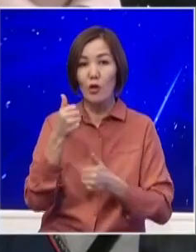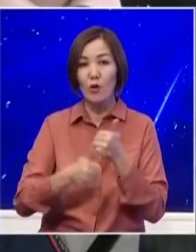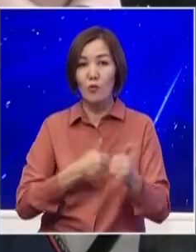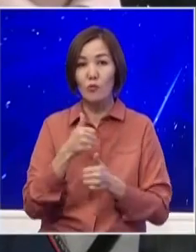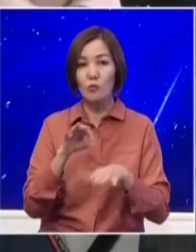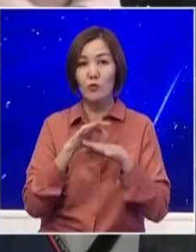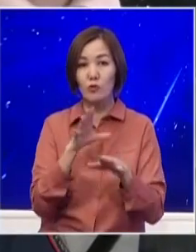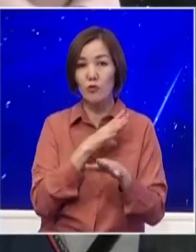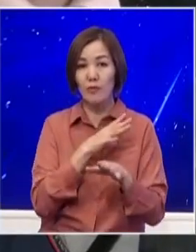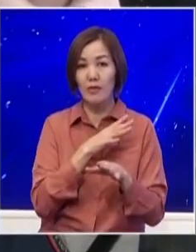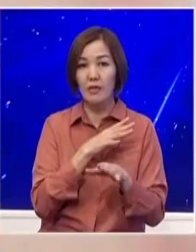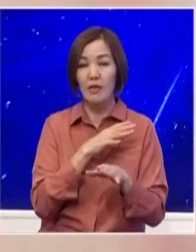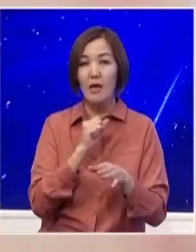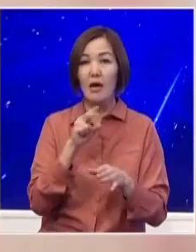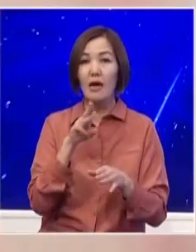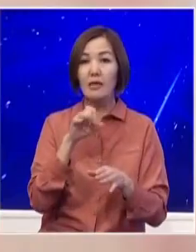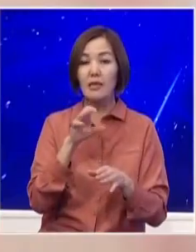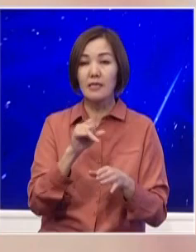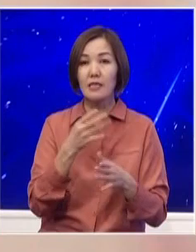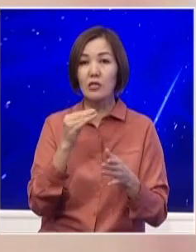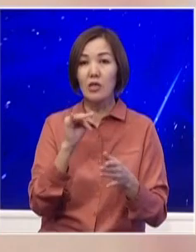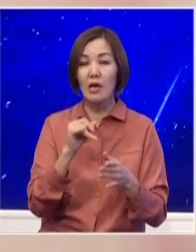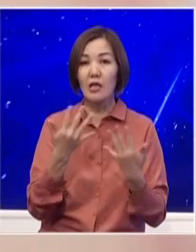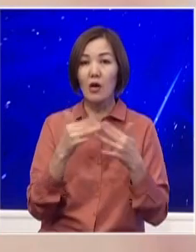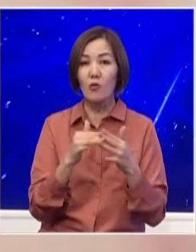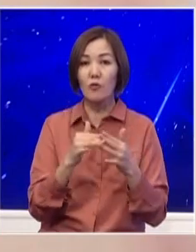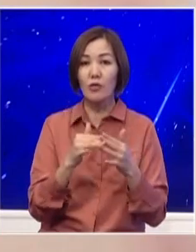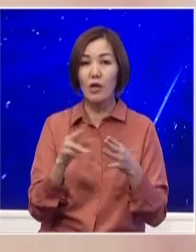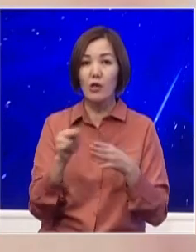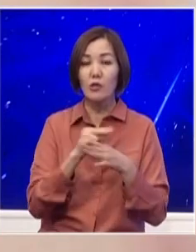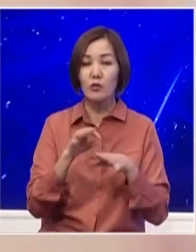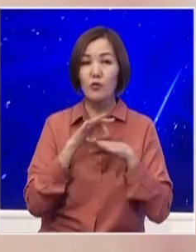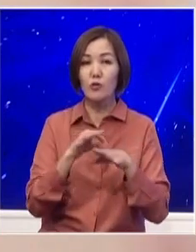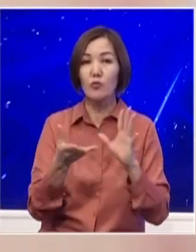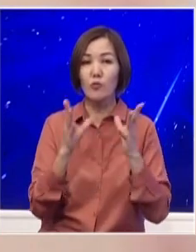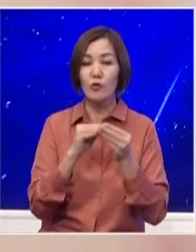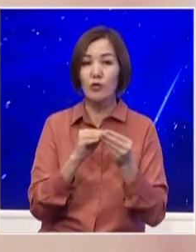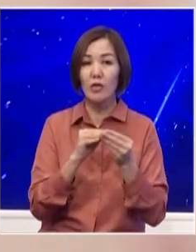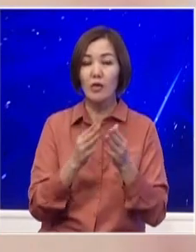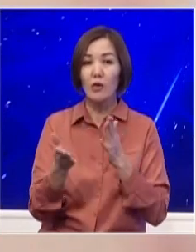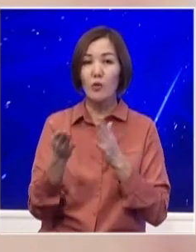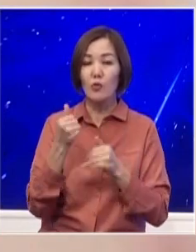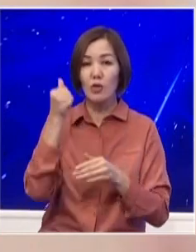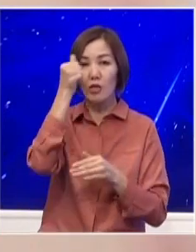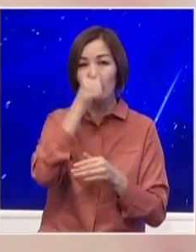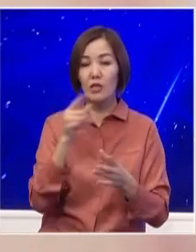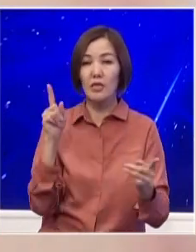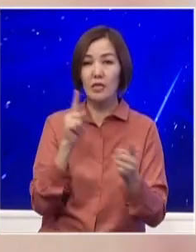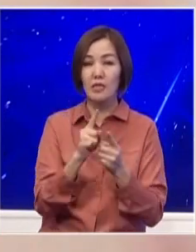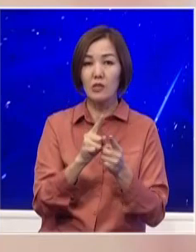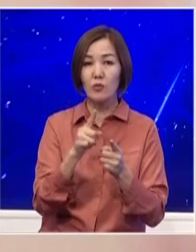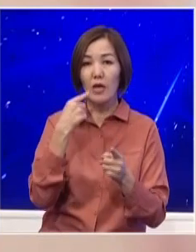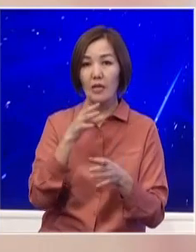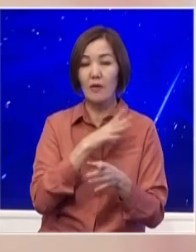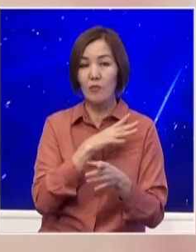рәсімдер жүруде. Ақтасты жаңалық ауылдарының ауыз су жүйелеріне жөндеу жүргізу мәселелері өткен жолғы кездесу кезінде көтерілген